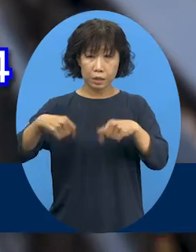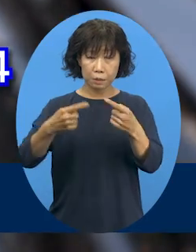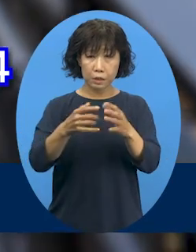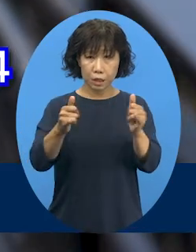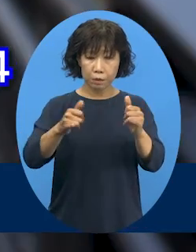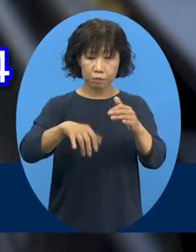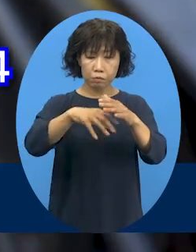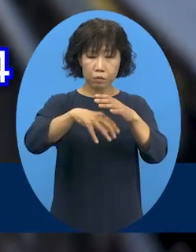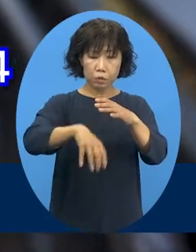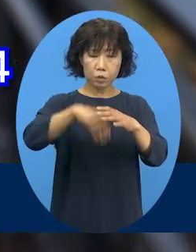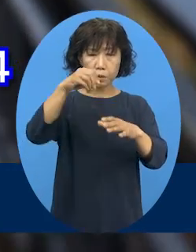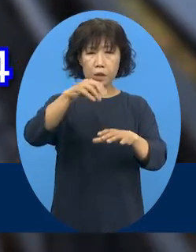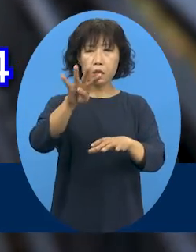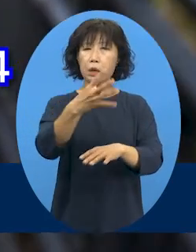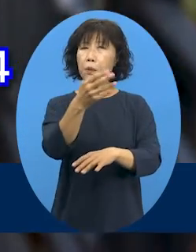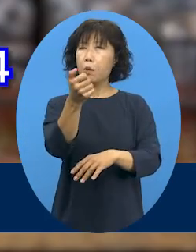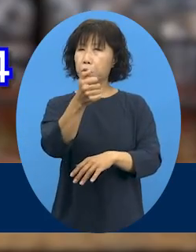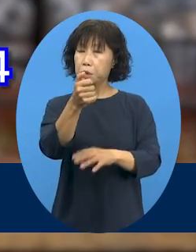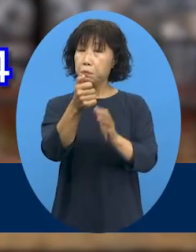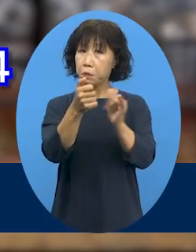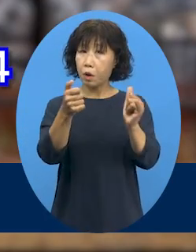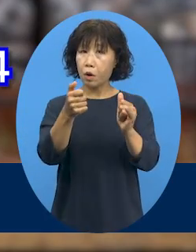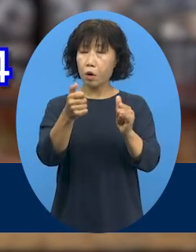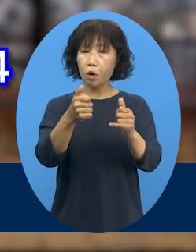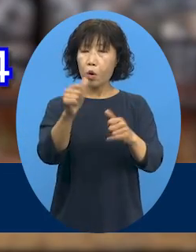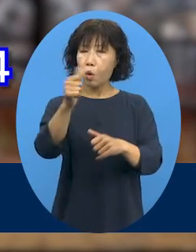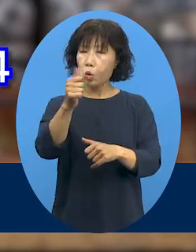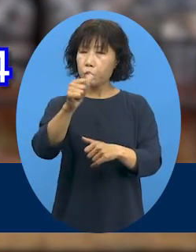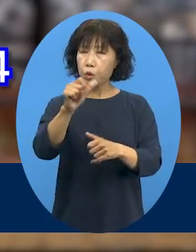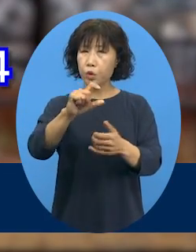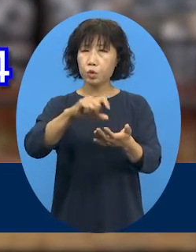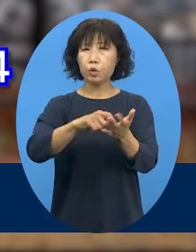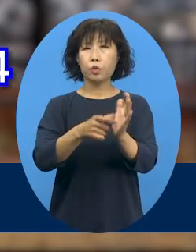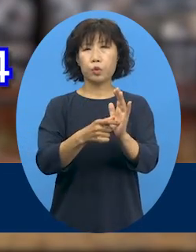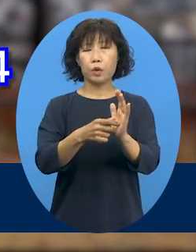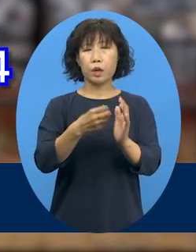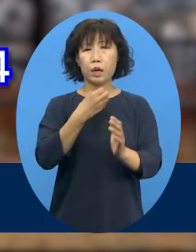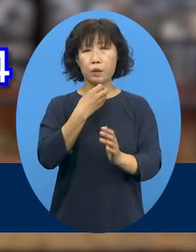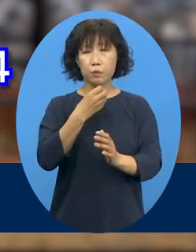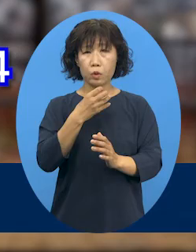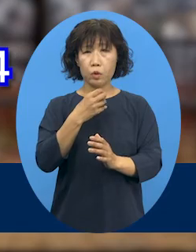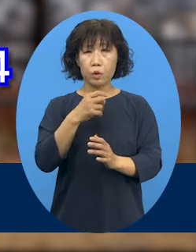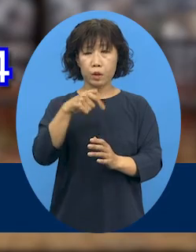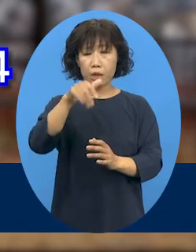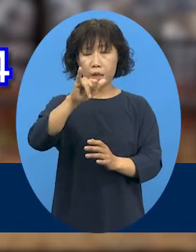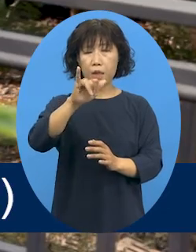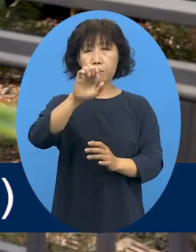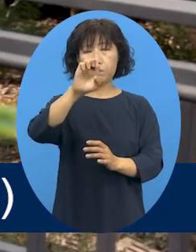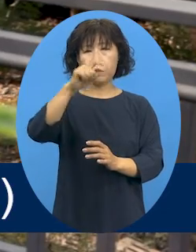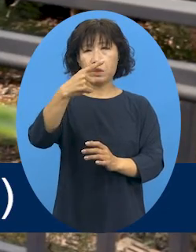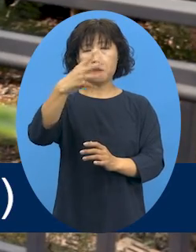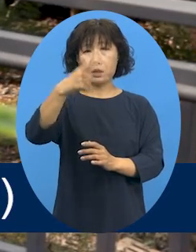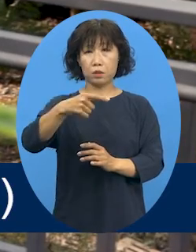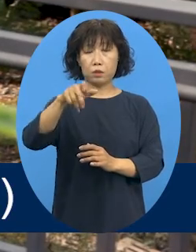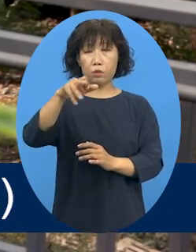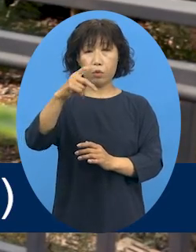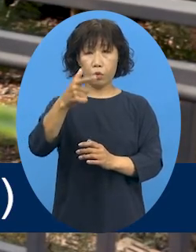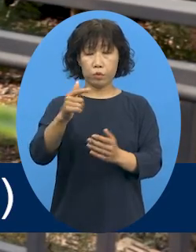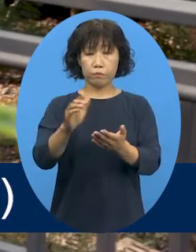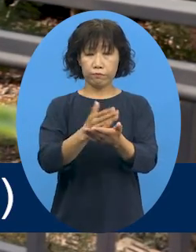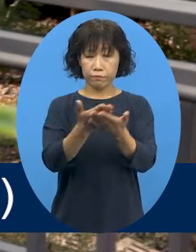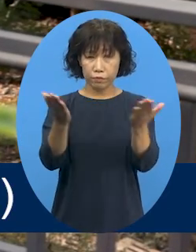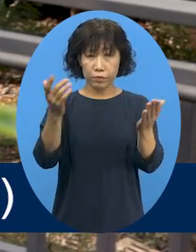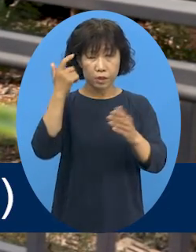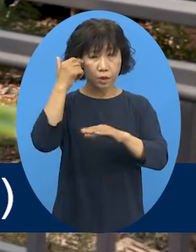고민 가운데 추첨을 통해 450 명에게 5천원 상당의 음료 기프티콘 이 제공됩니다 걷기 챌린지 관련